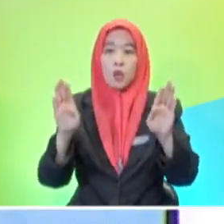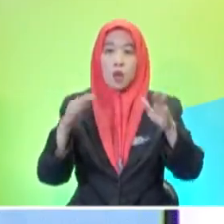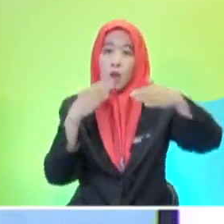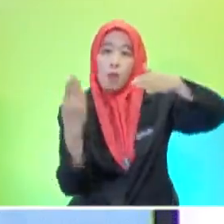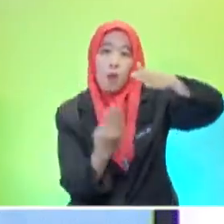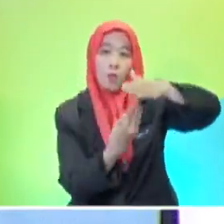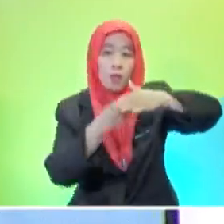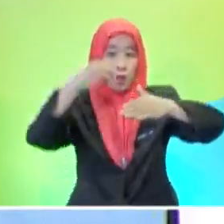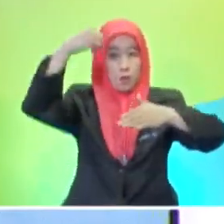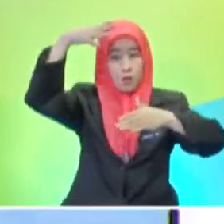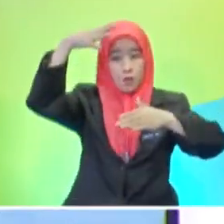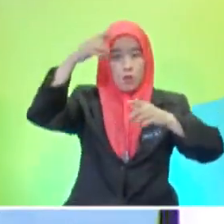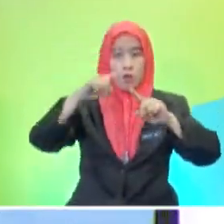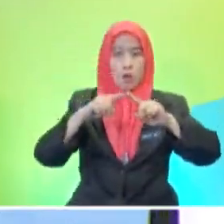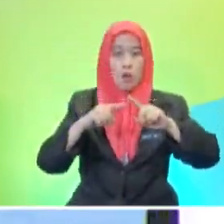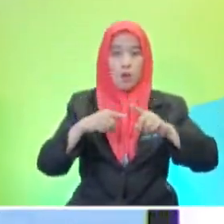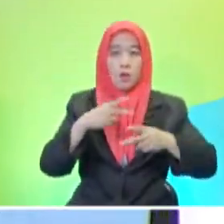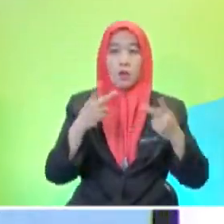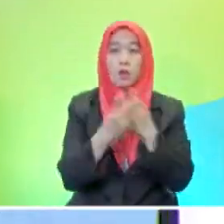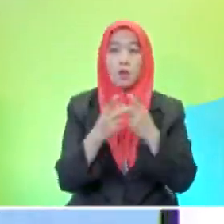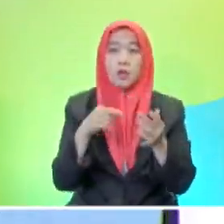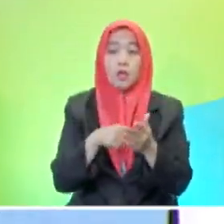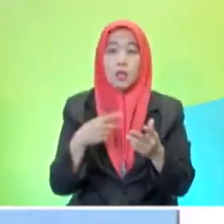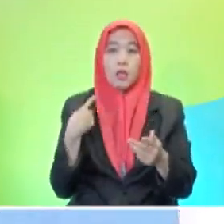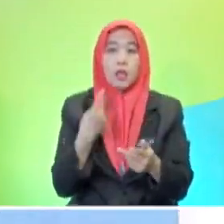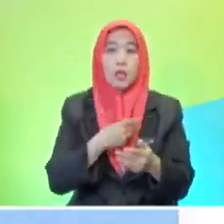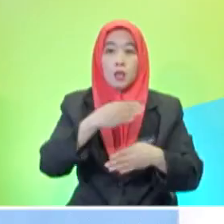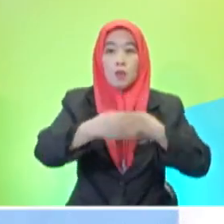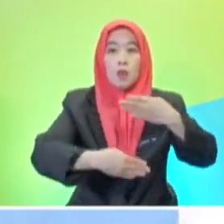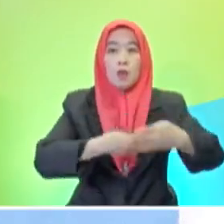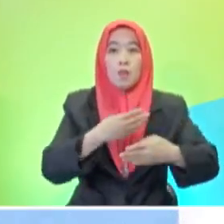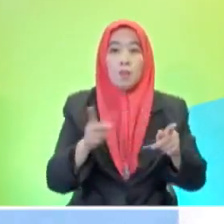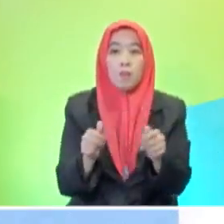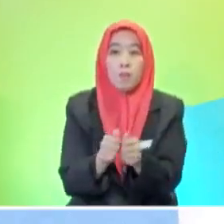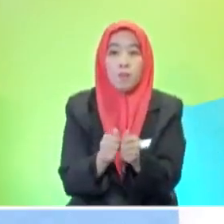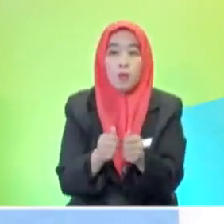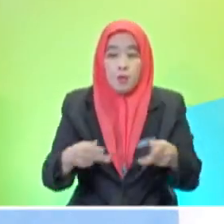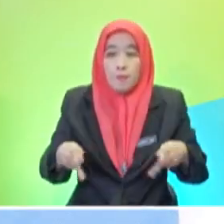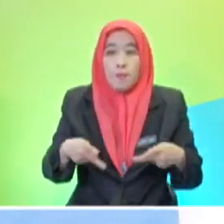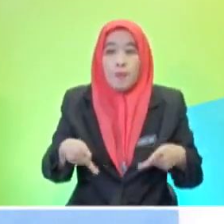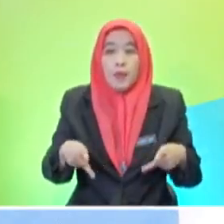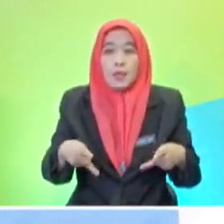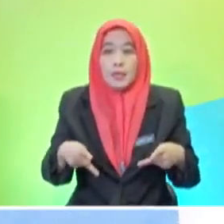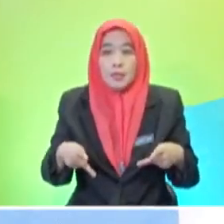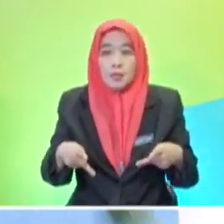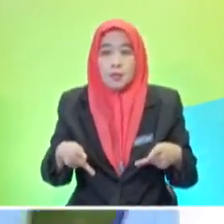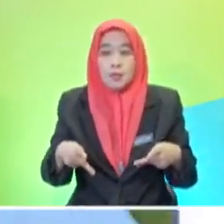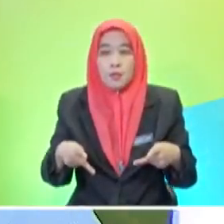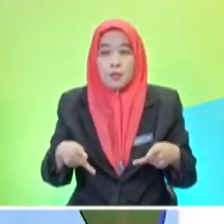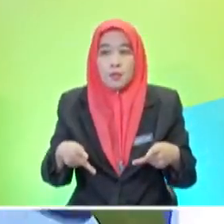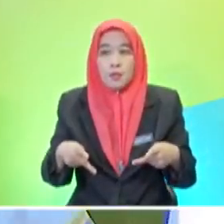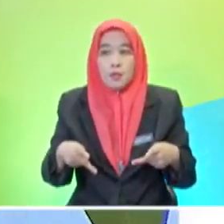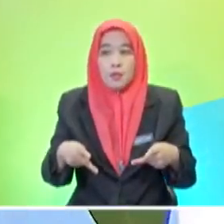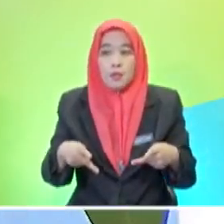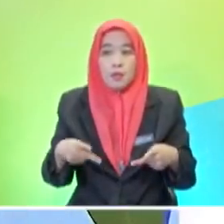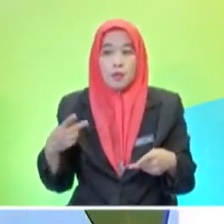ini kita balut atau kita bungkuskan dengan plastik. Ah, ni cikgu baru buka plastik dia ni. Wow. Okey. Jadi kita lihat. Macam